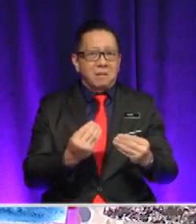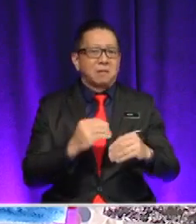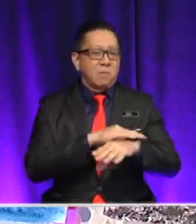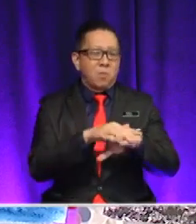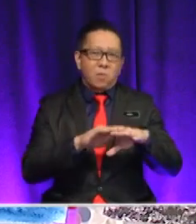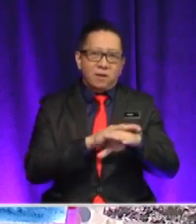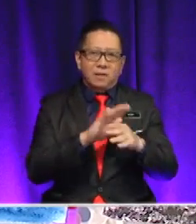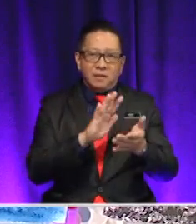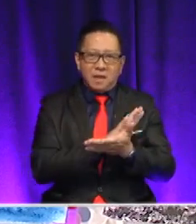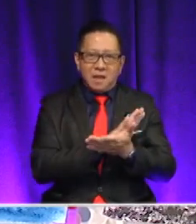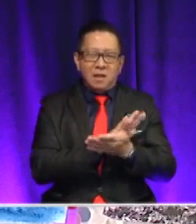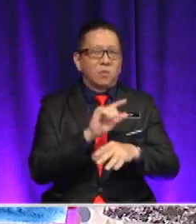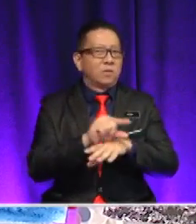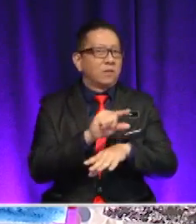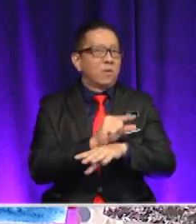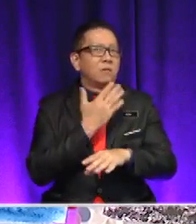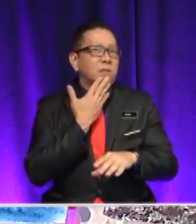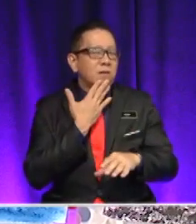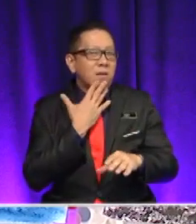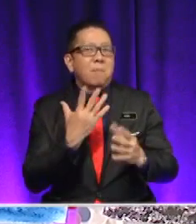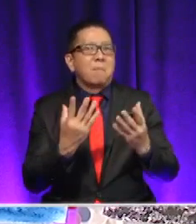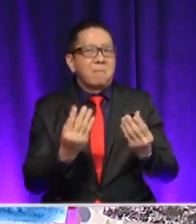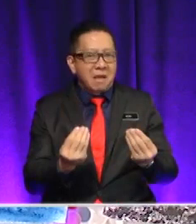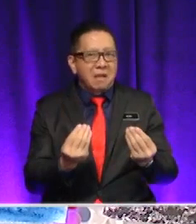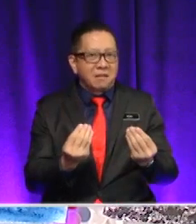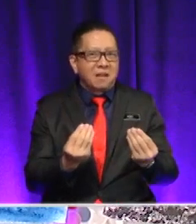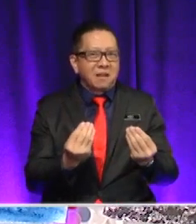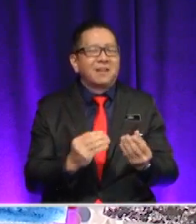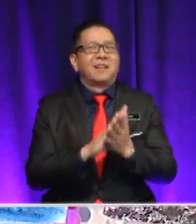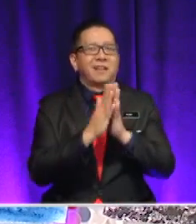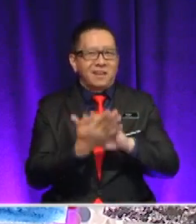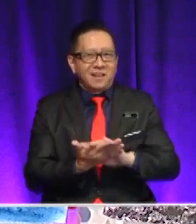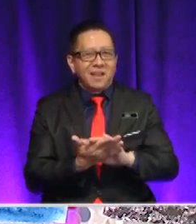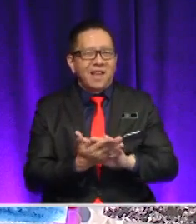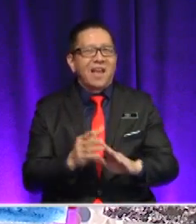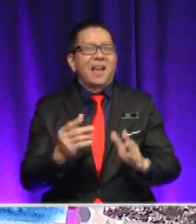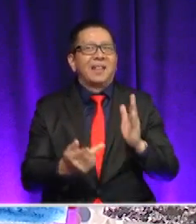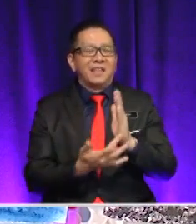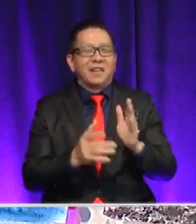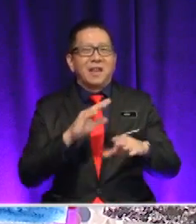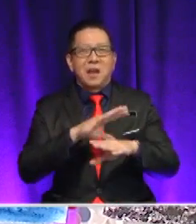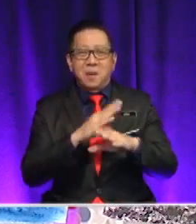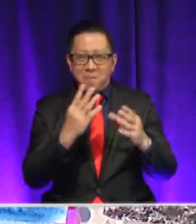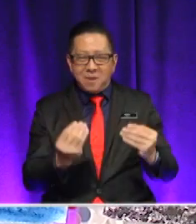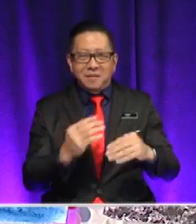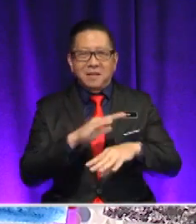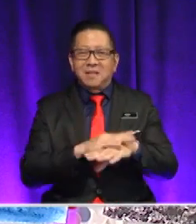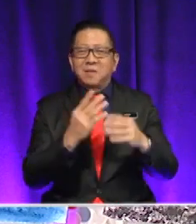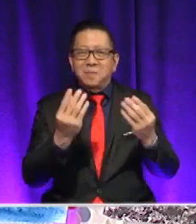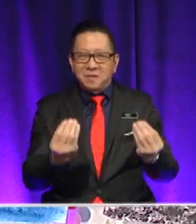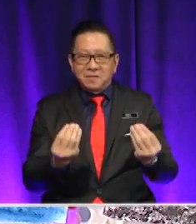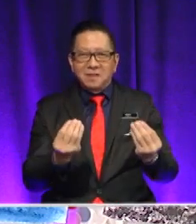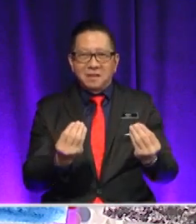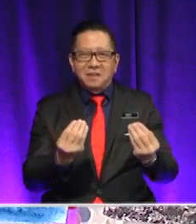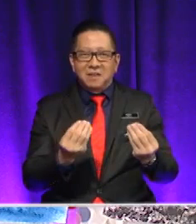kertas dan menggunakan warna basah barulah jadi teknik basah atas basah Kalau kita guna